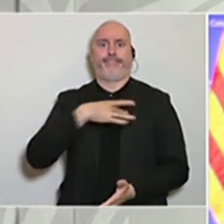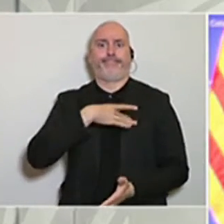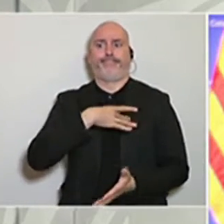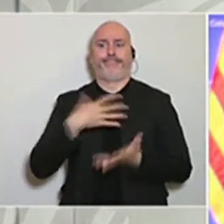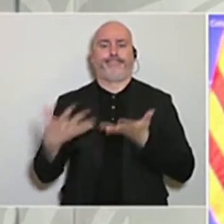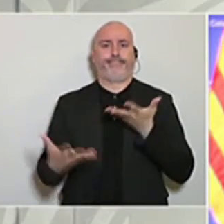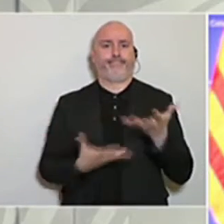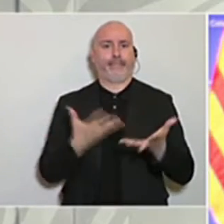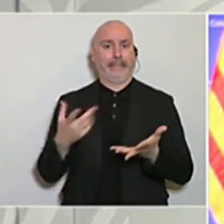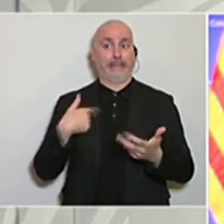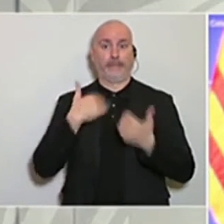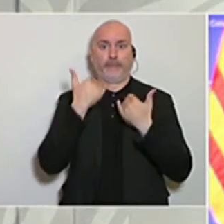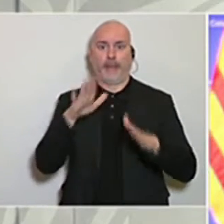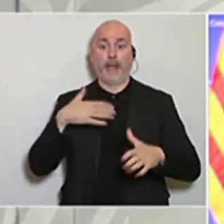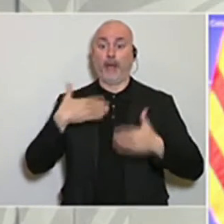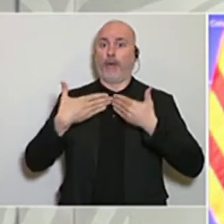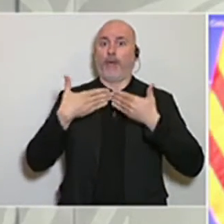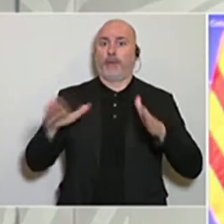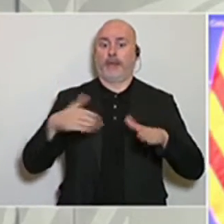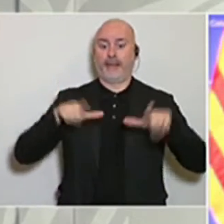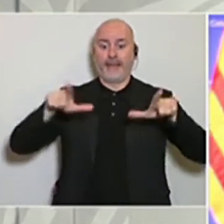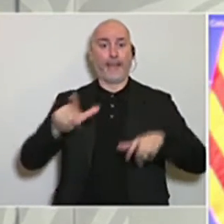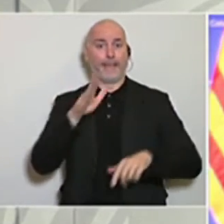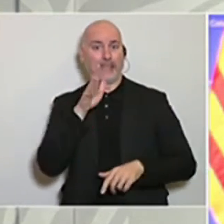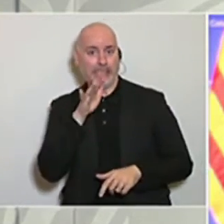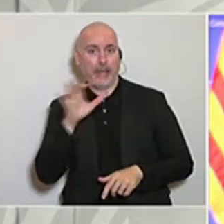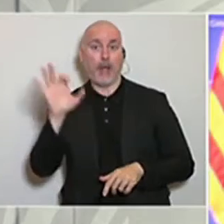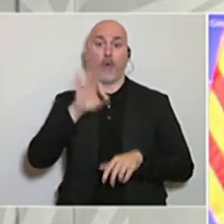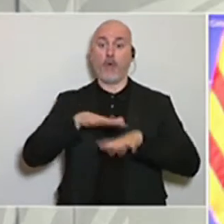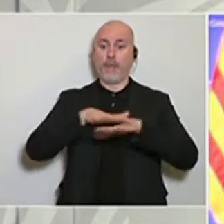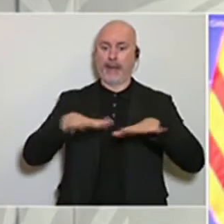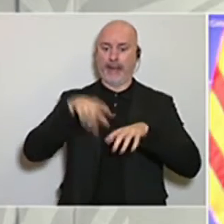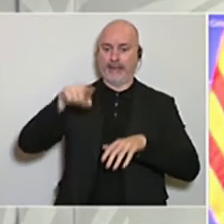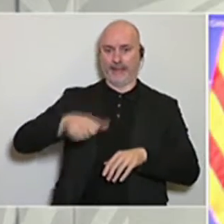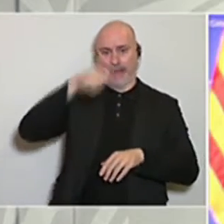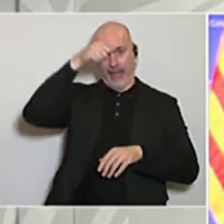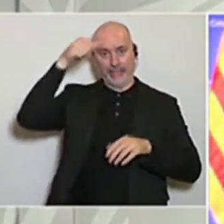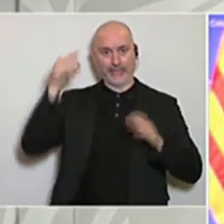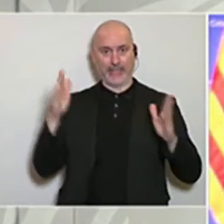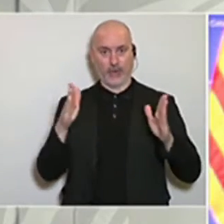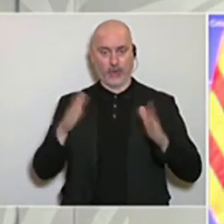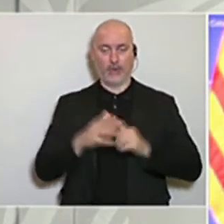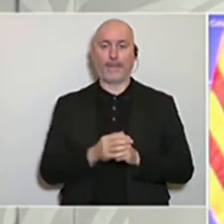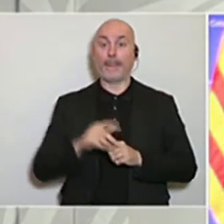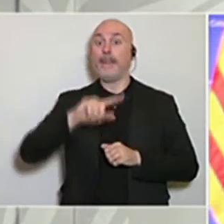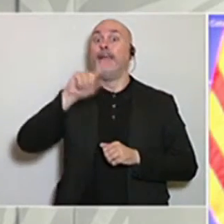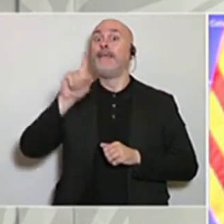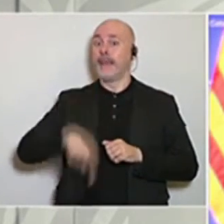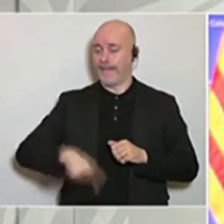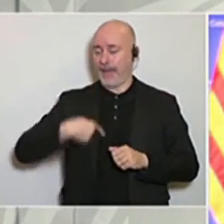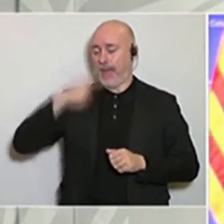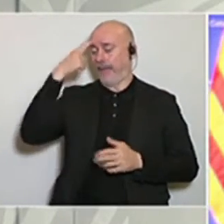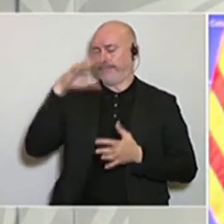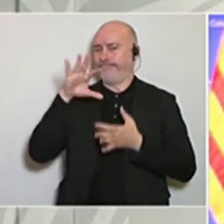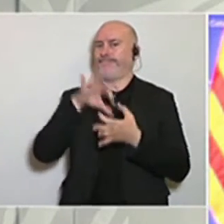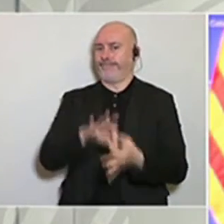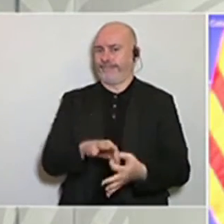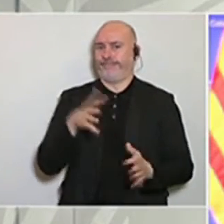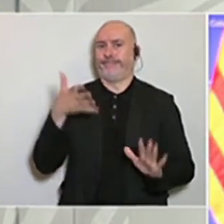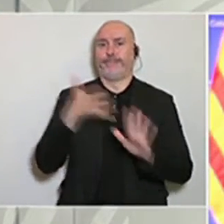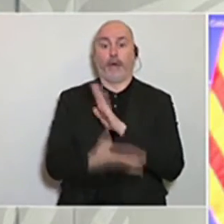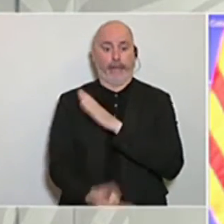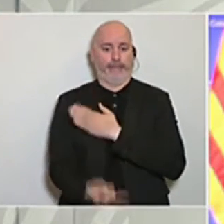produirà l'obertura de piscines i de platges aquest estiu. A més, també obeeix a la problemàtica generada per